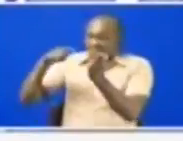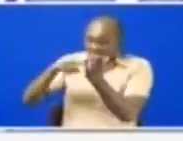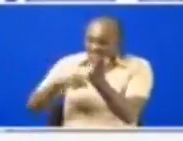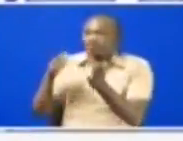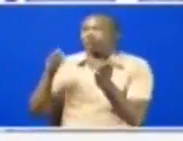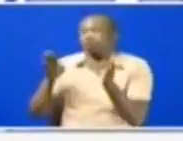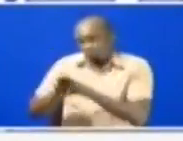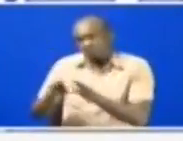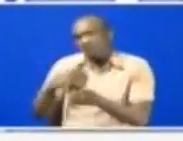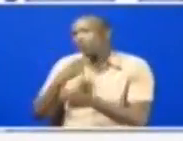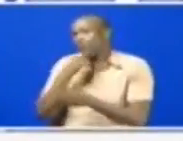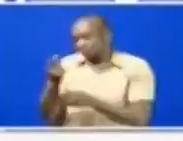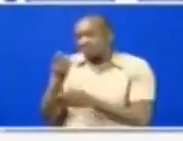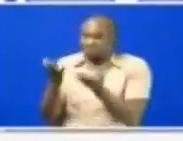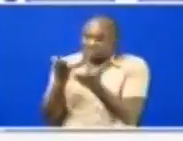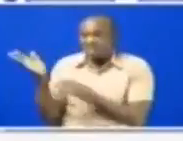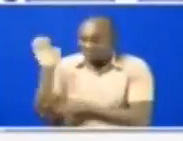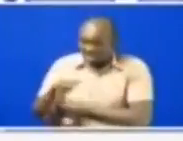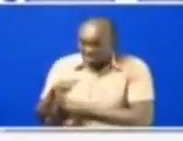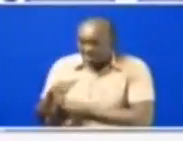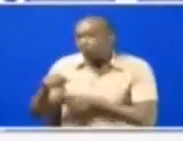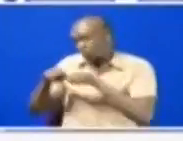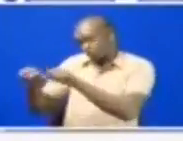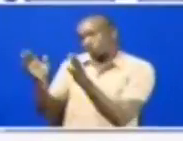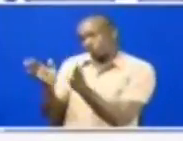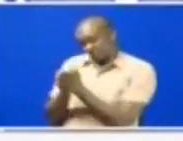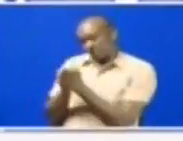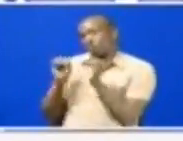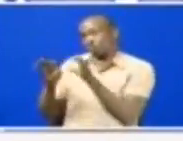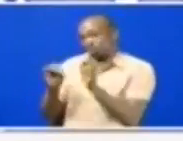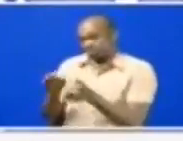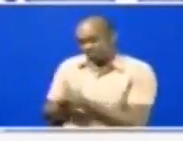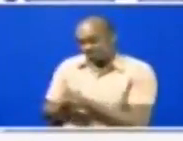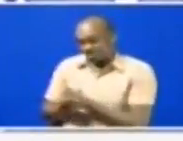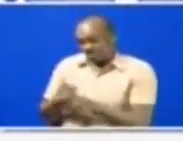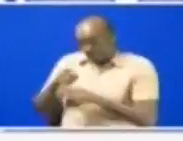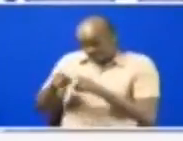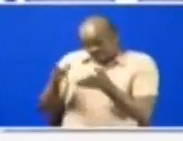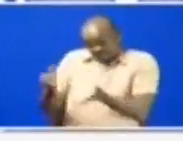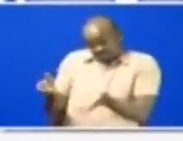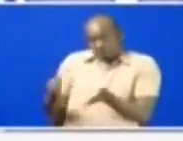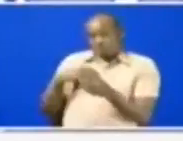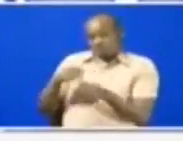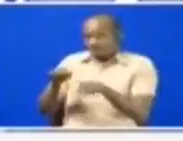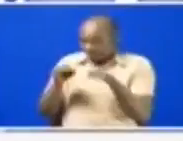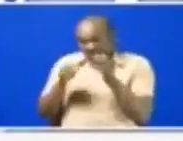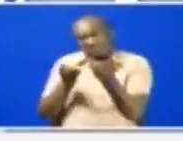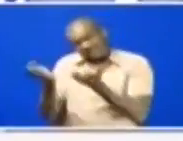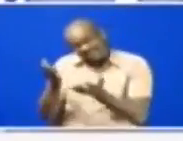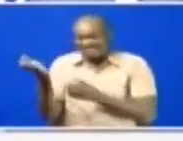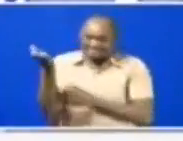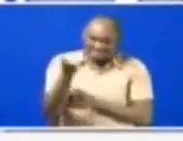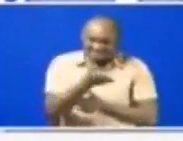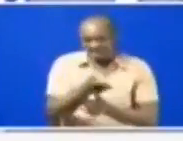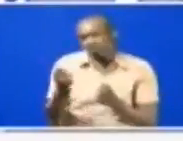bado tulikuwa tunangoja leo tuone kama tutarudi kule hivyo. Yeah. Tuendelee bado na kuendelea na coaching. Lakini kabla hiyo bado tunafanya tu biashara kidogo